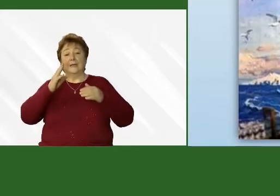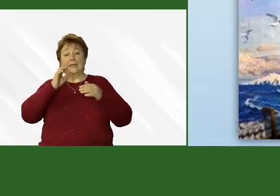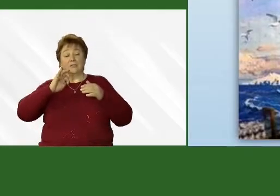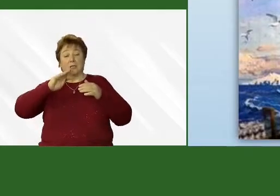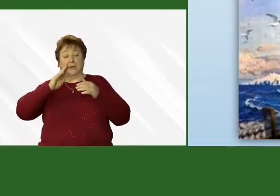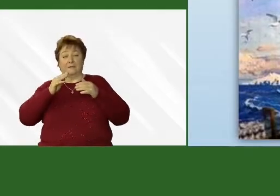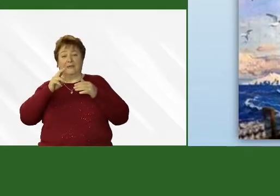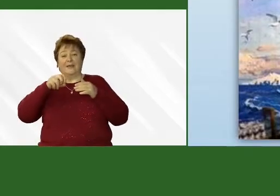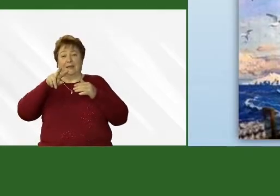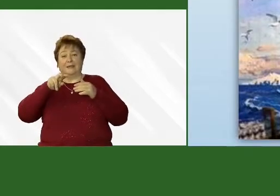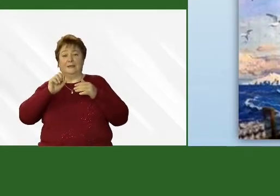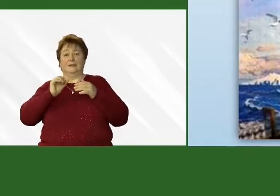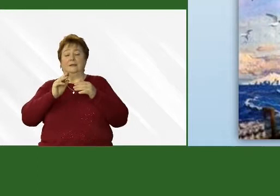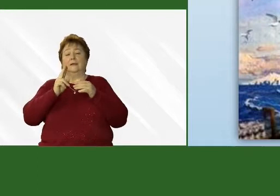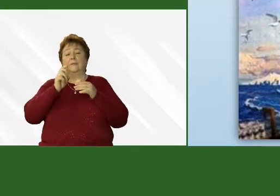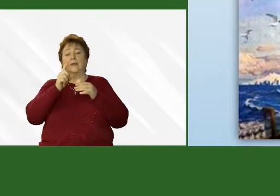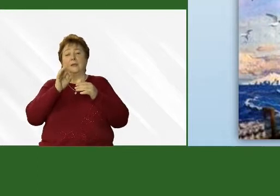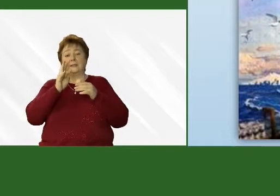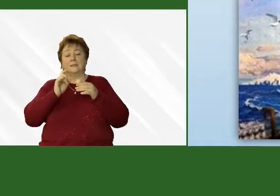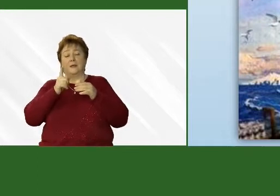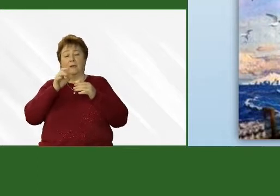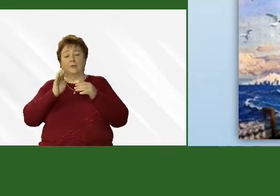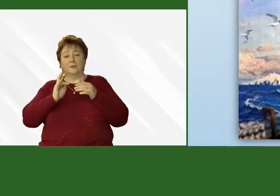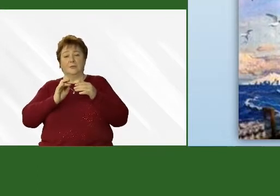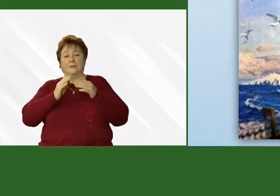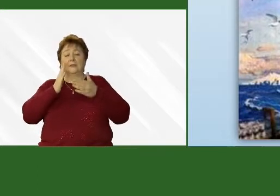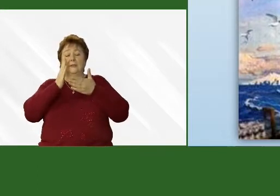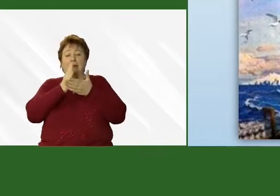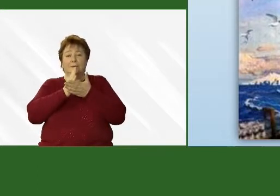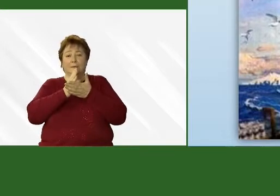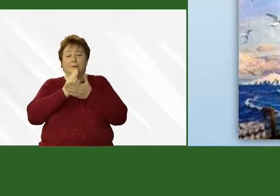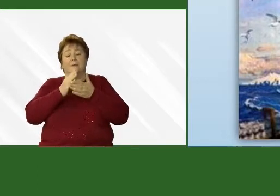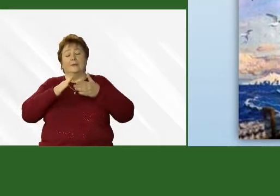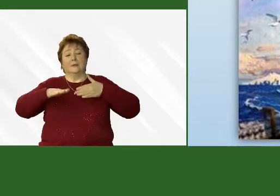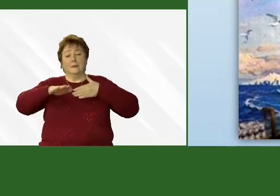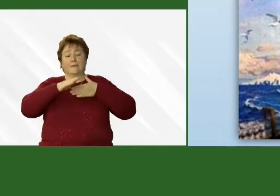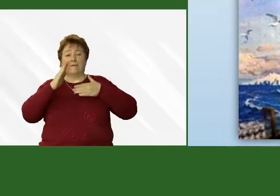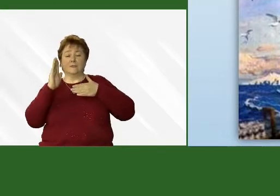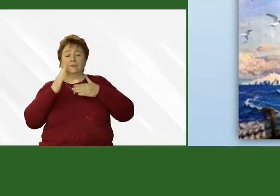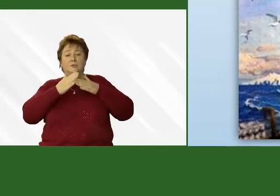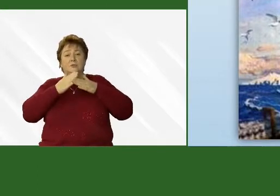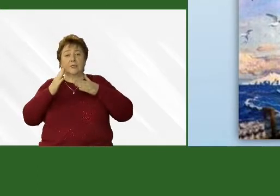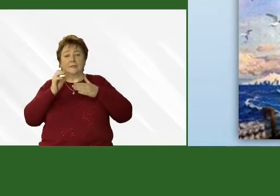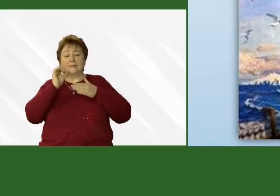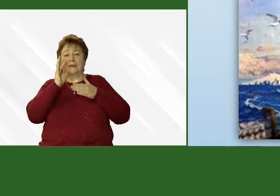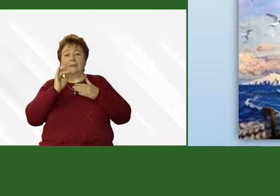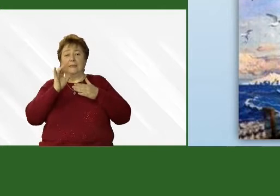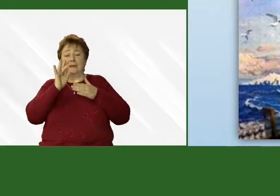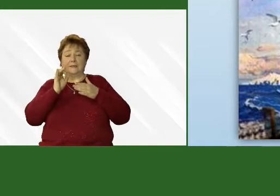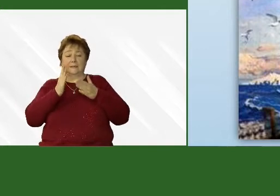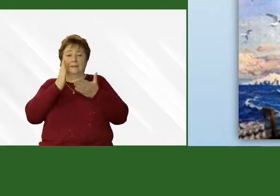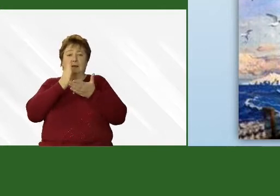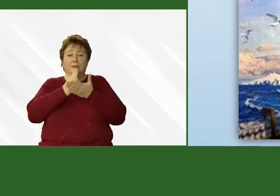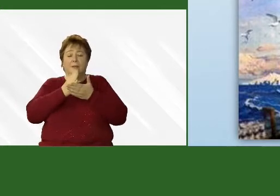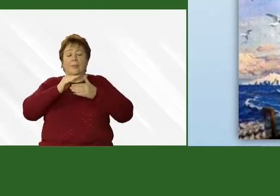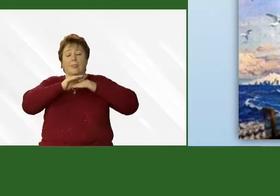Шельфовый ледник Беллинсгаузена. Шельфовый ледник, расположенный в восточной части Антарктиды.